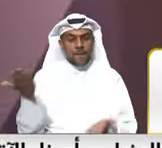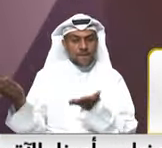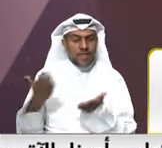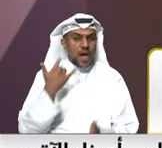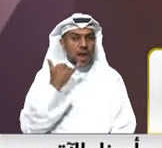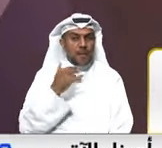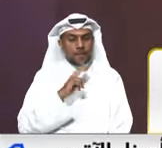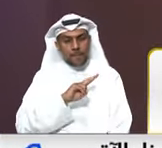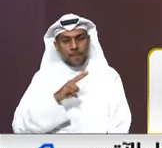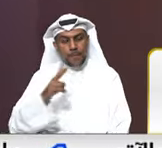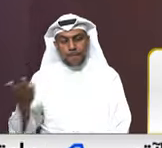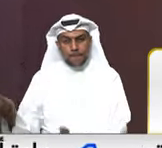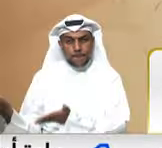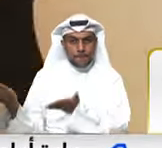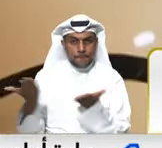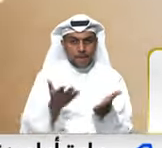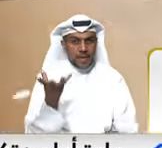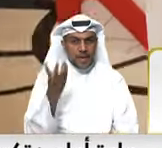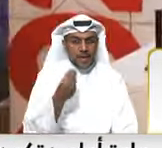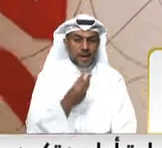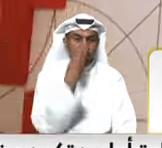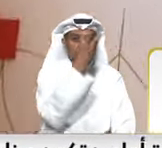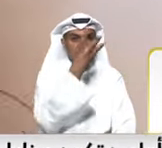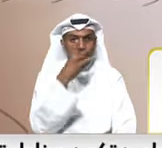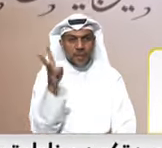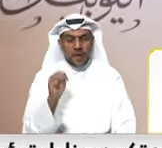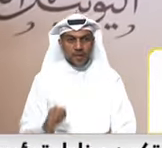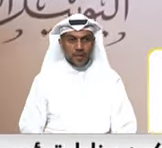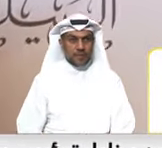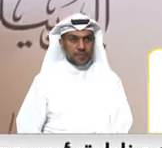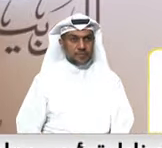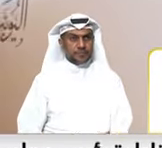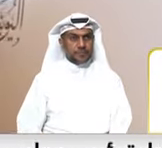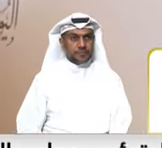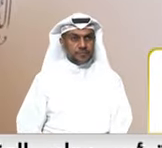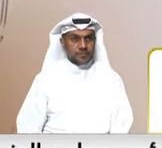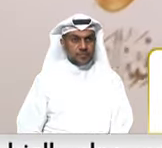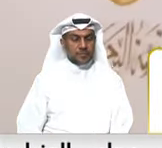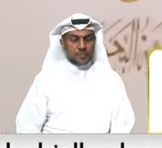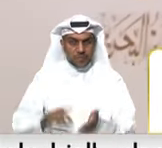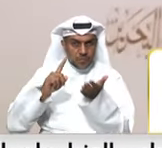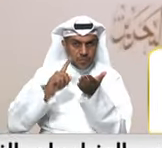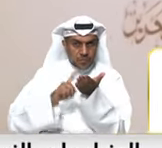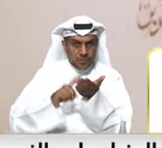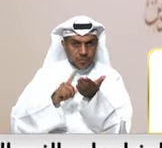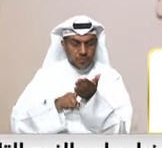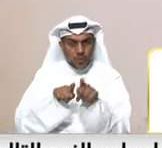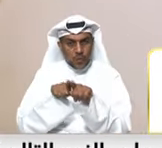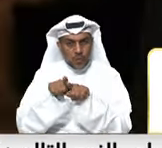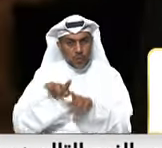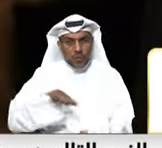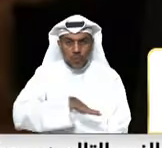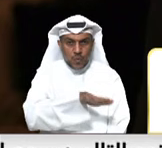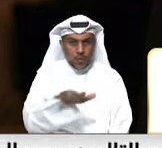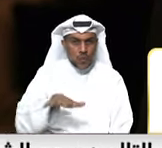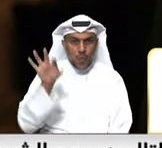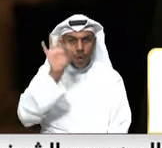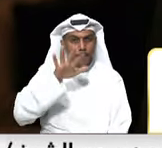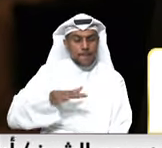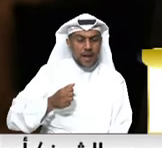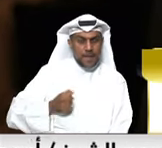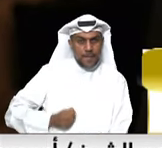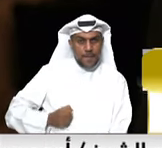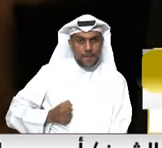مستوى القمة في دورته العادية 33. حقيقة الإخوان في مملكة البحرين قاموا